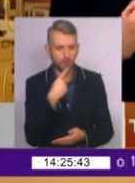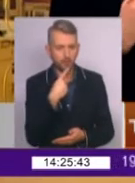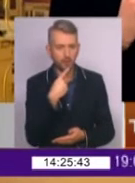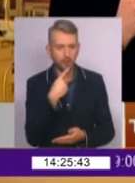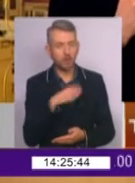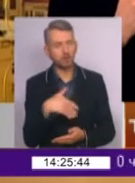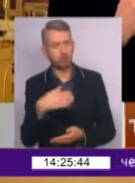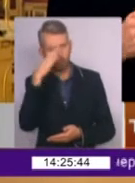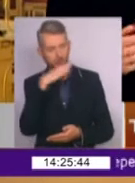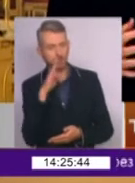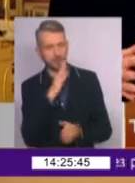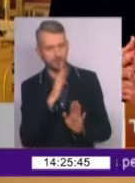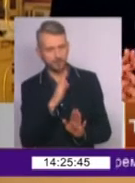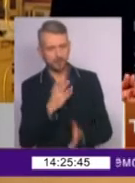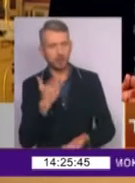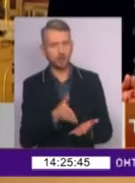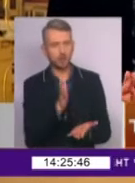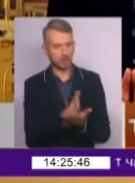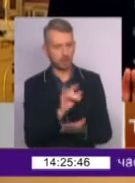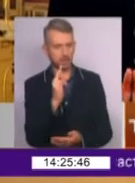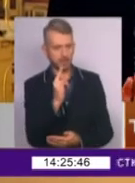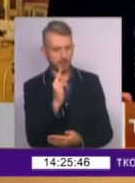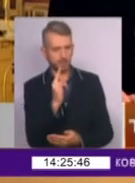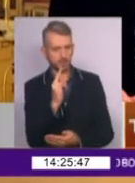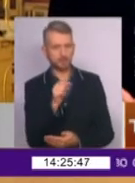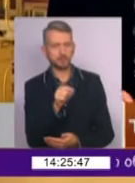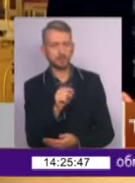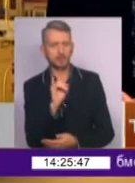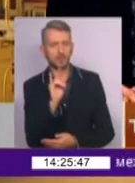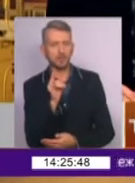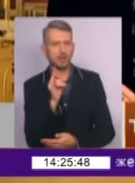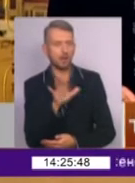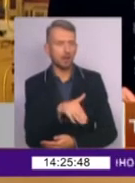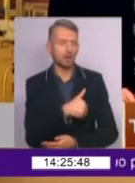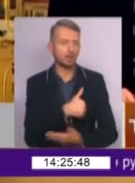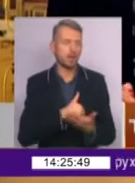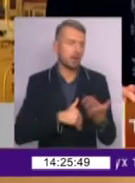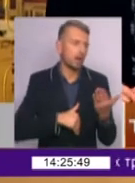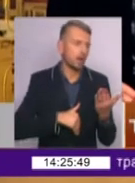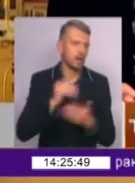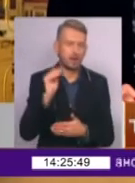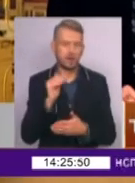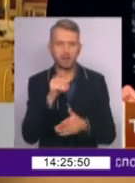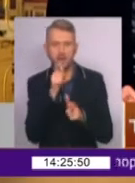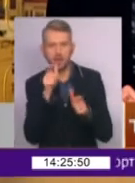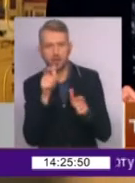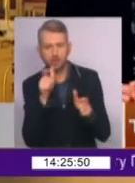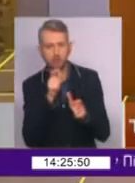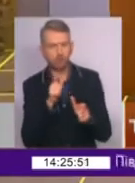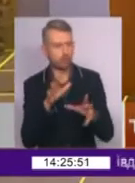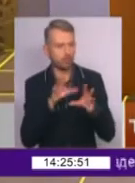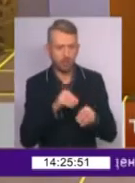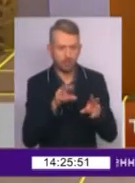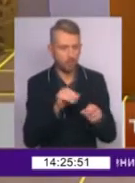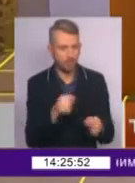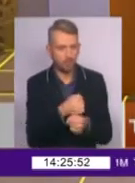ми говоримо з боку батьків. Якщо є дитина, яка високо лихоманить, кричить, не заспокоюється,